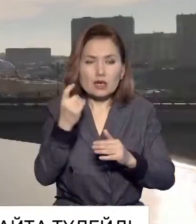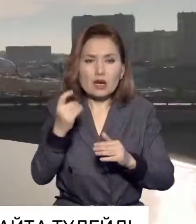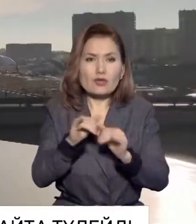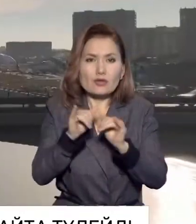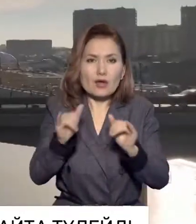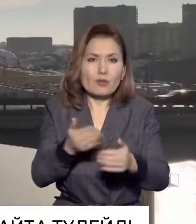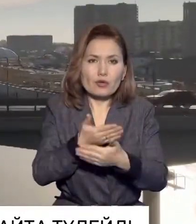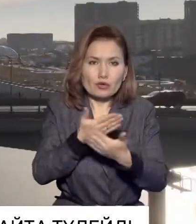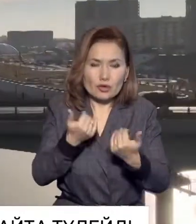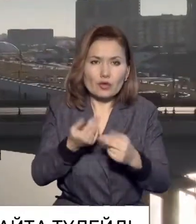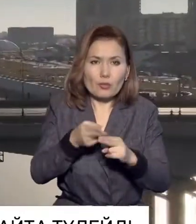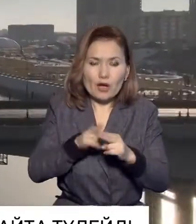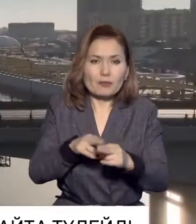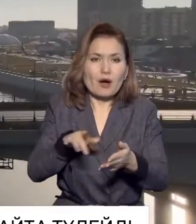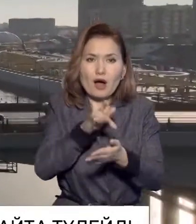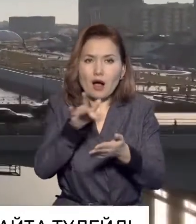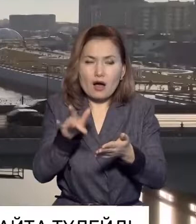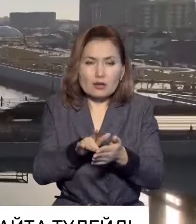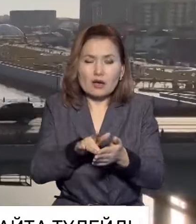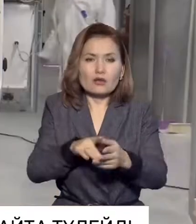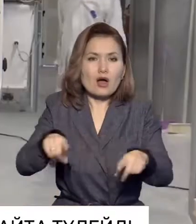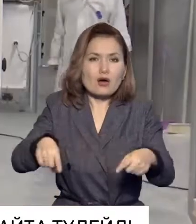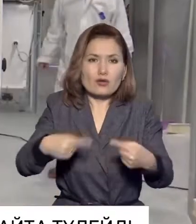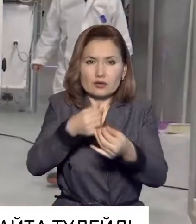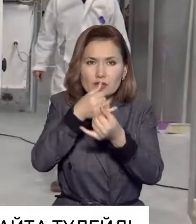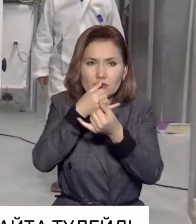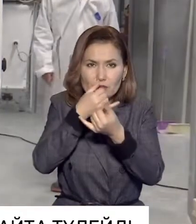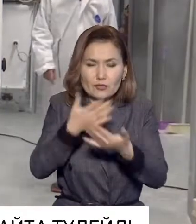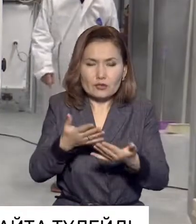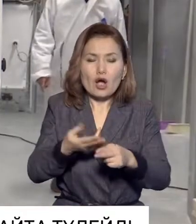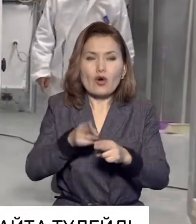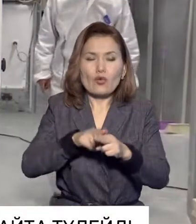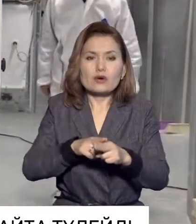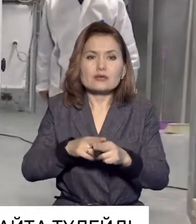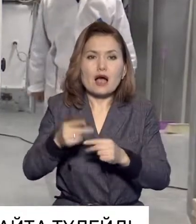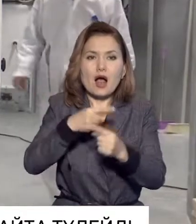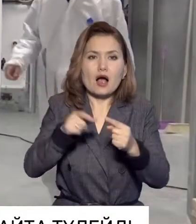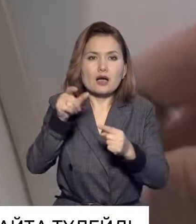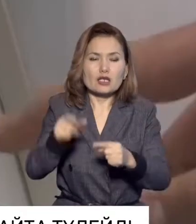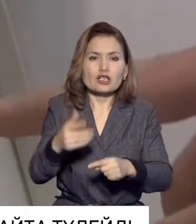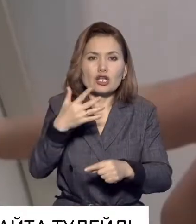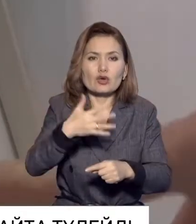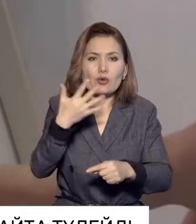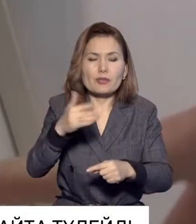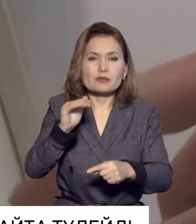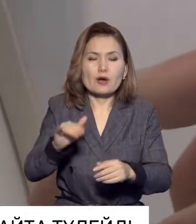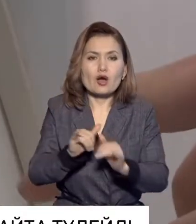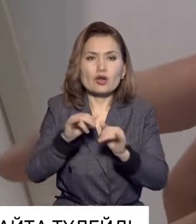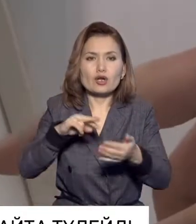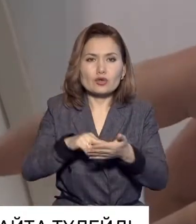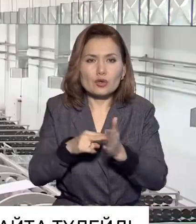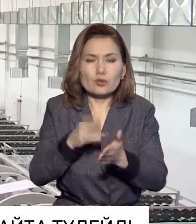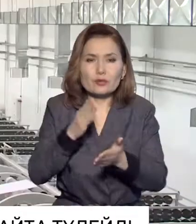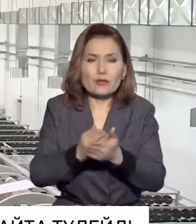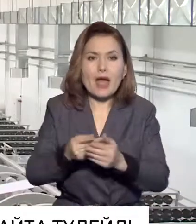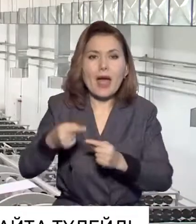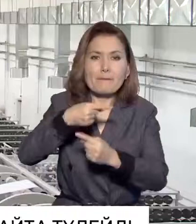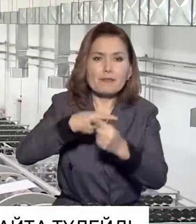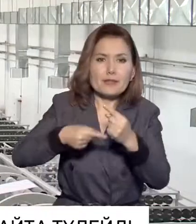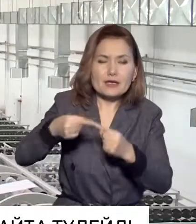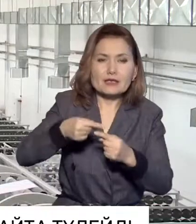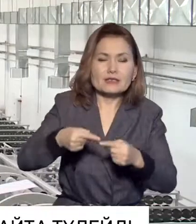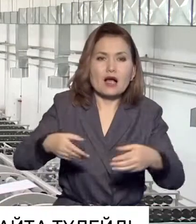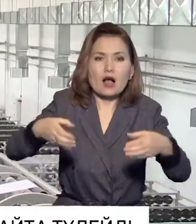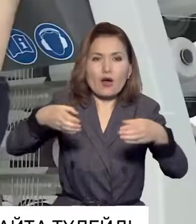отыр. Экономиканың драйвері атанған өңірде кәсіпкерлер санын 25 мыңға жеткізу жоспарланған. Ол үшін бизнес өкілдерін